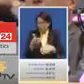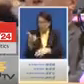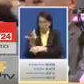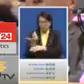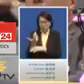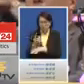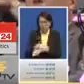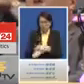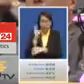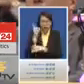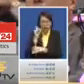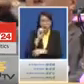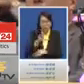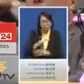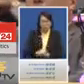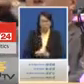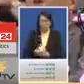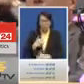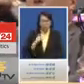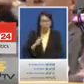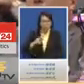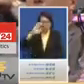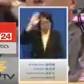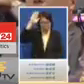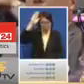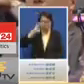ายครับท่านประธานที่เคารพครับ ประท้วงครับท่านประธาน